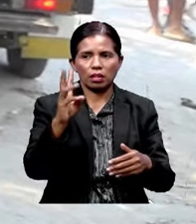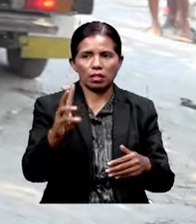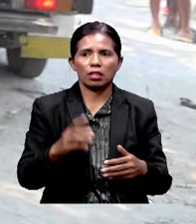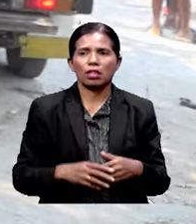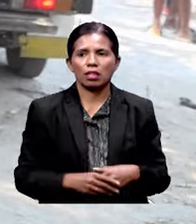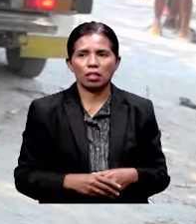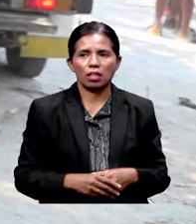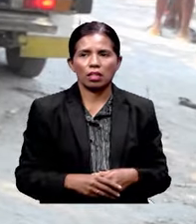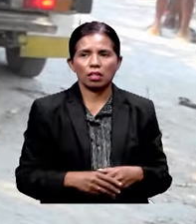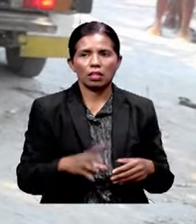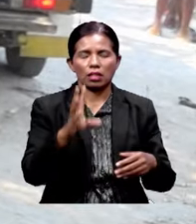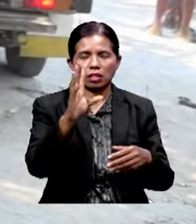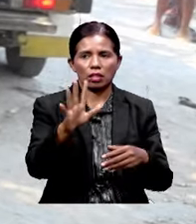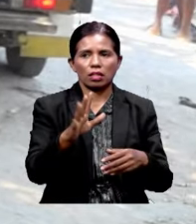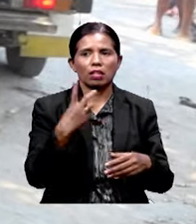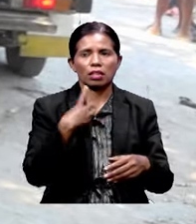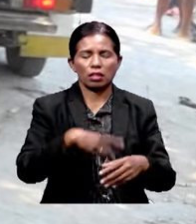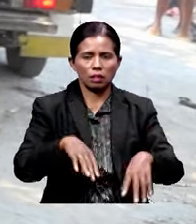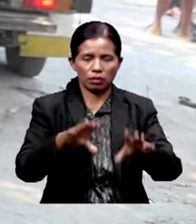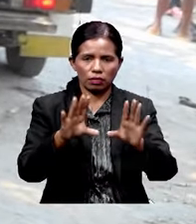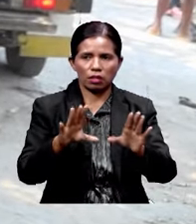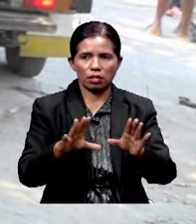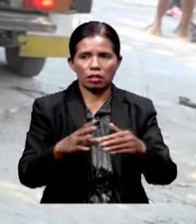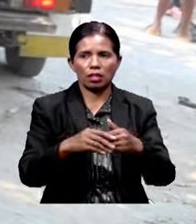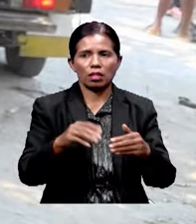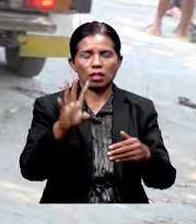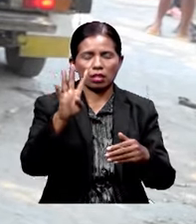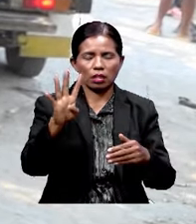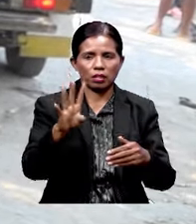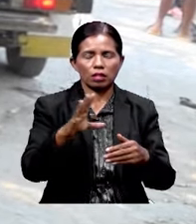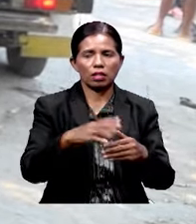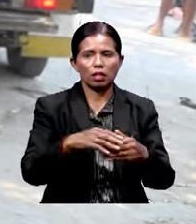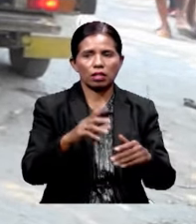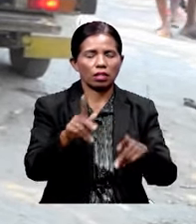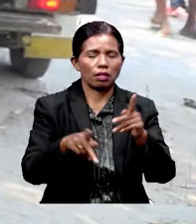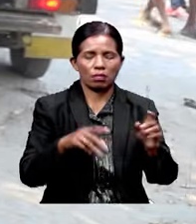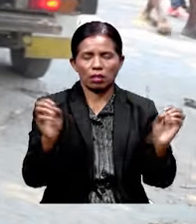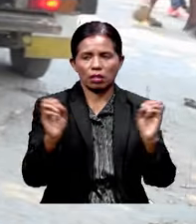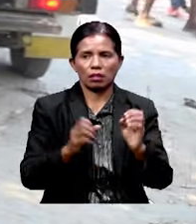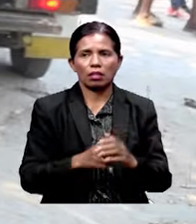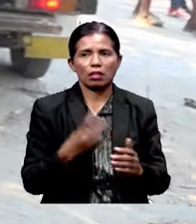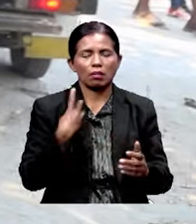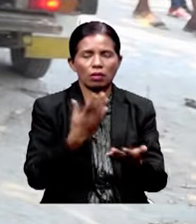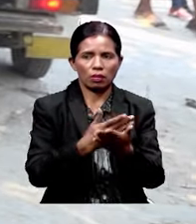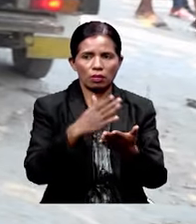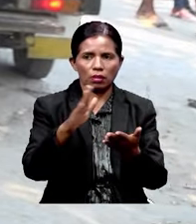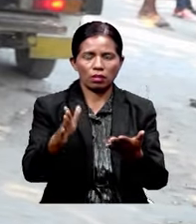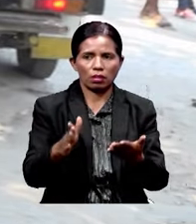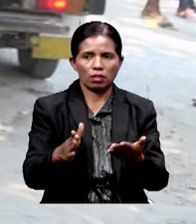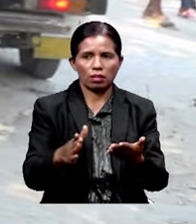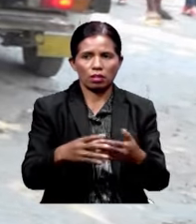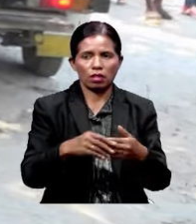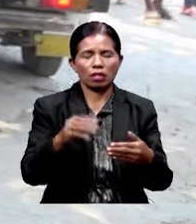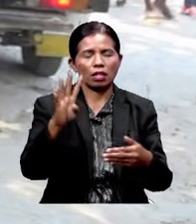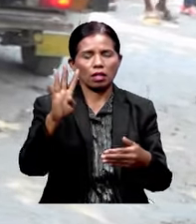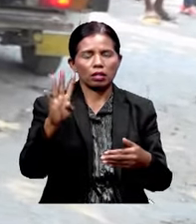ada itu nih tamate, sunu Lili itu nih farm kalau bah Hat satu dolar, ni aku bit like lah mampu. Am susah tu nane, pun dah kam susah bahat satu